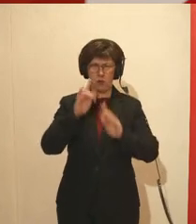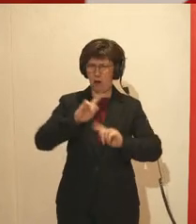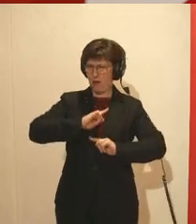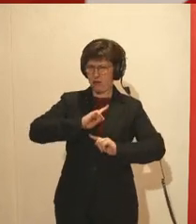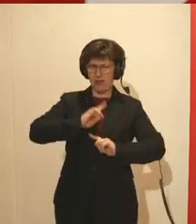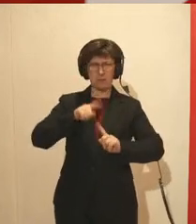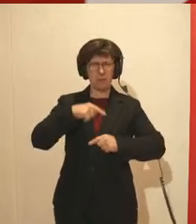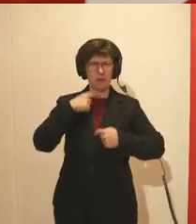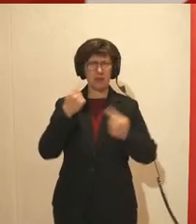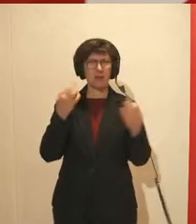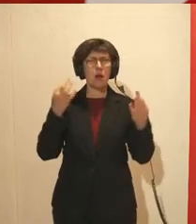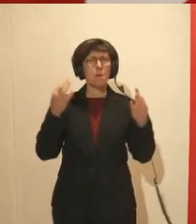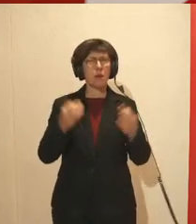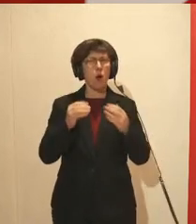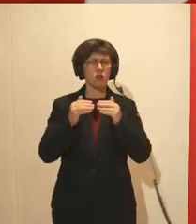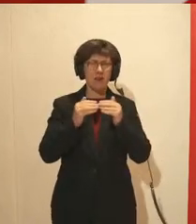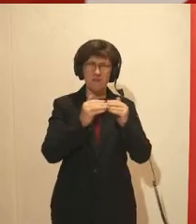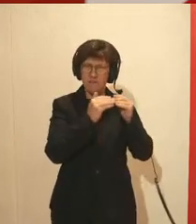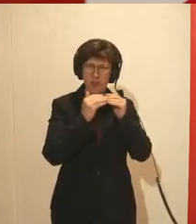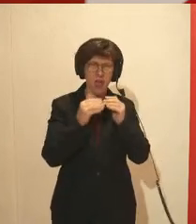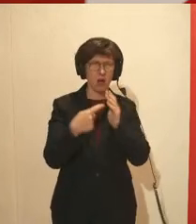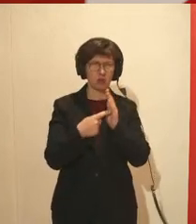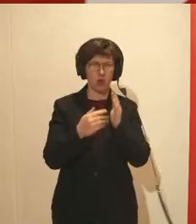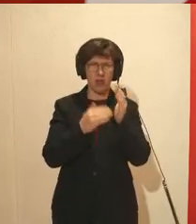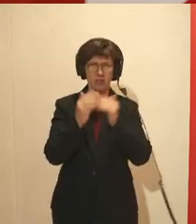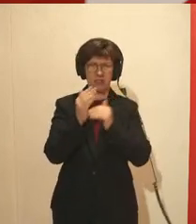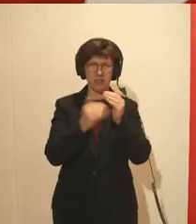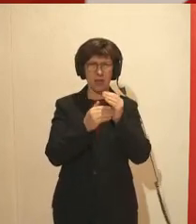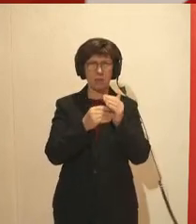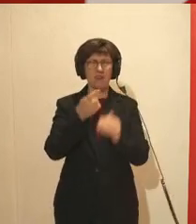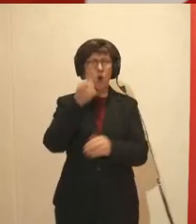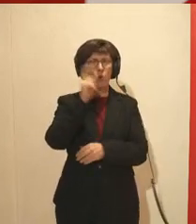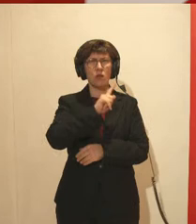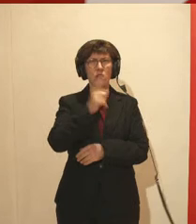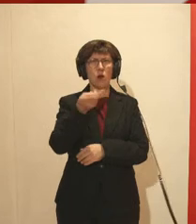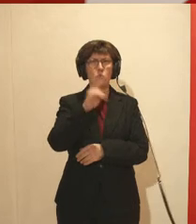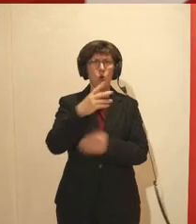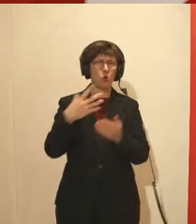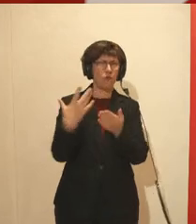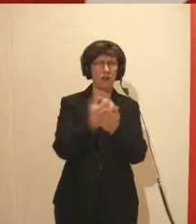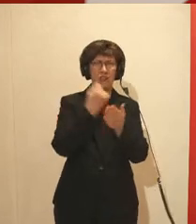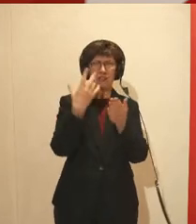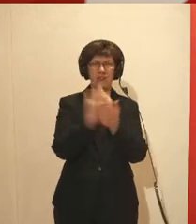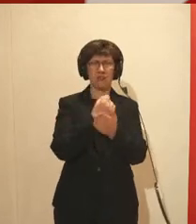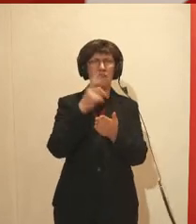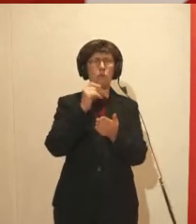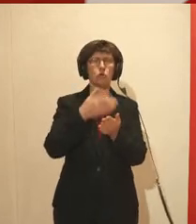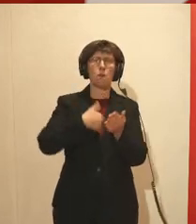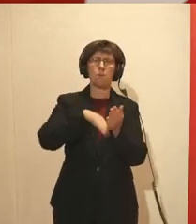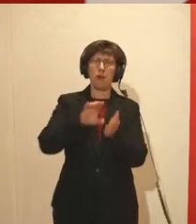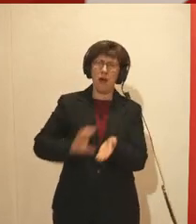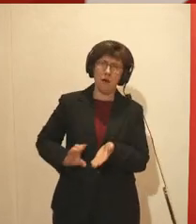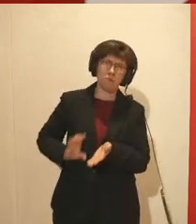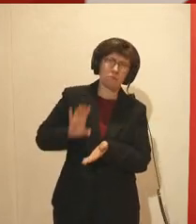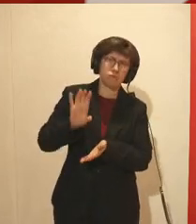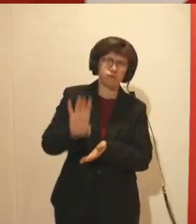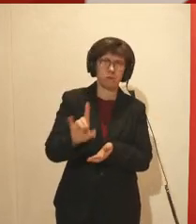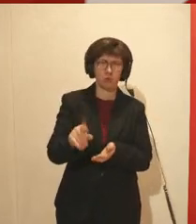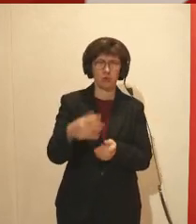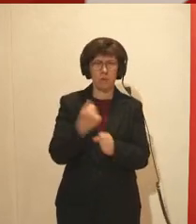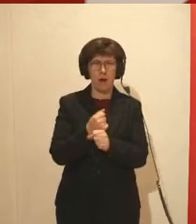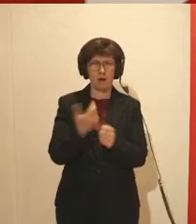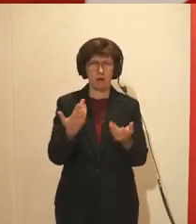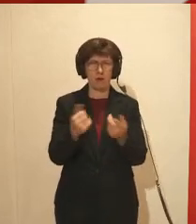wir brauchen auch ein faires steuersystem diejenigen die ein paar hunderttausend euro verdienen müssen einen größeren beitrag leisten als andere